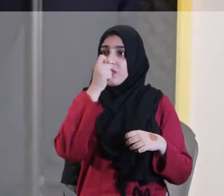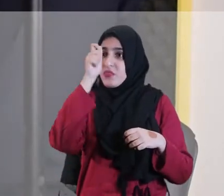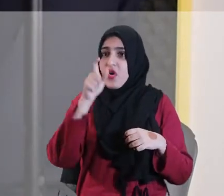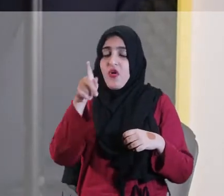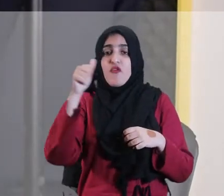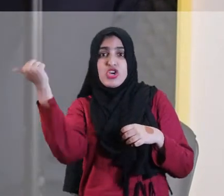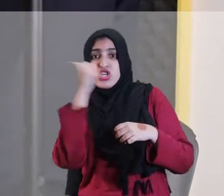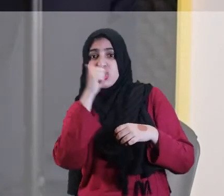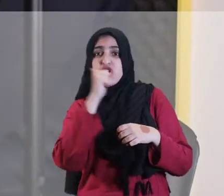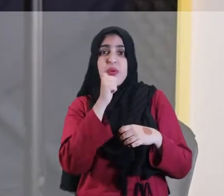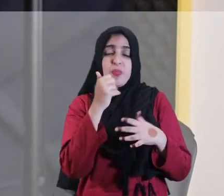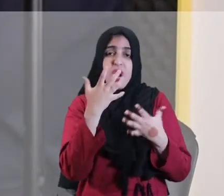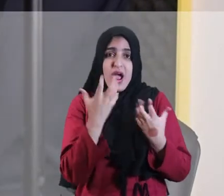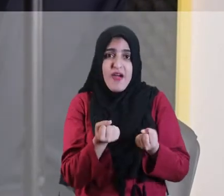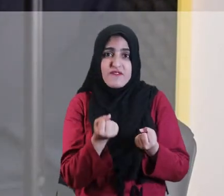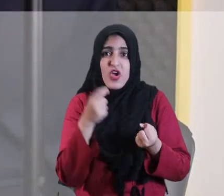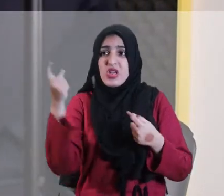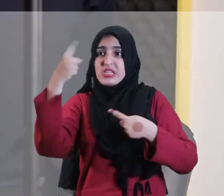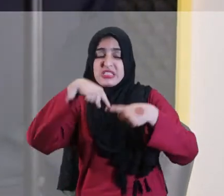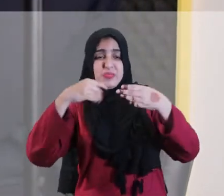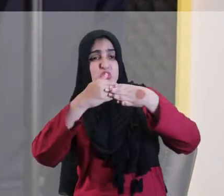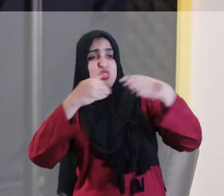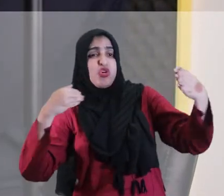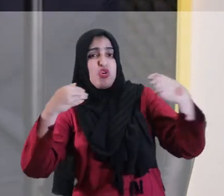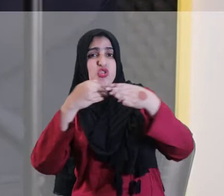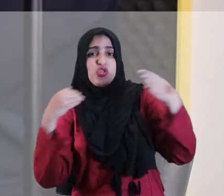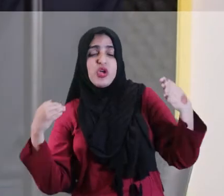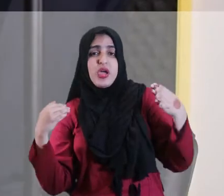कतराते थे लोग इस fluid